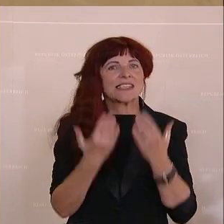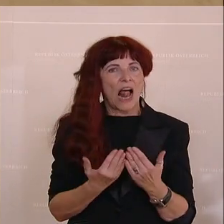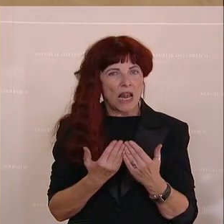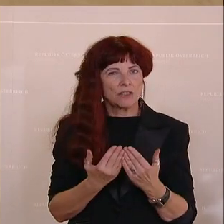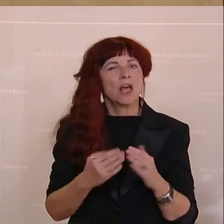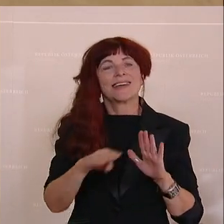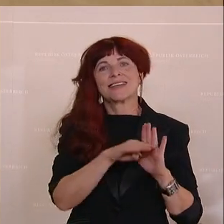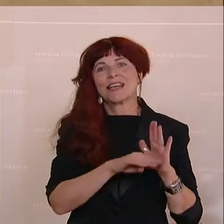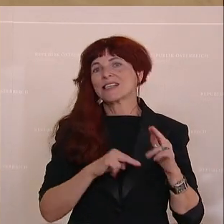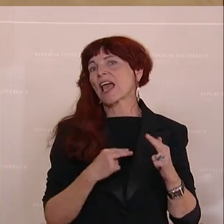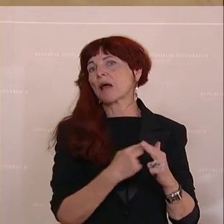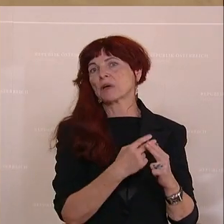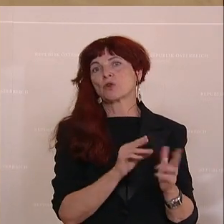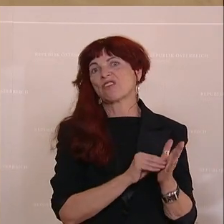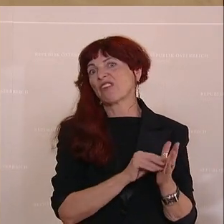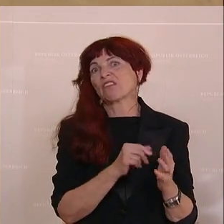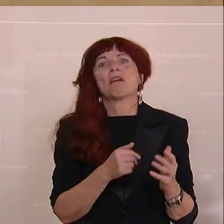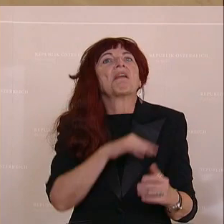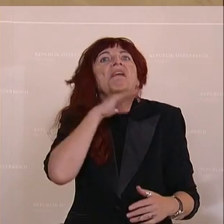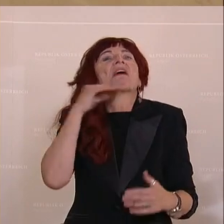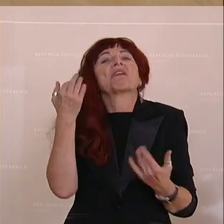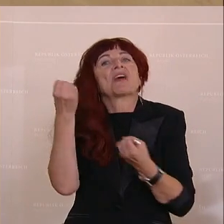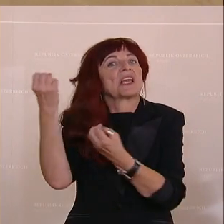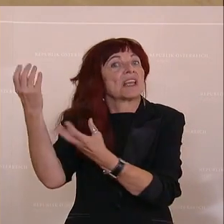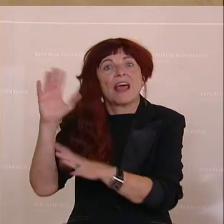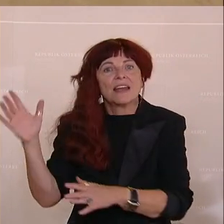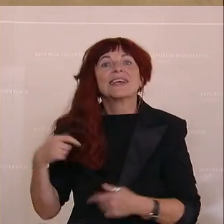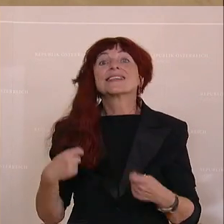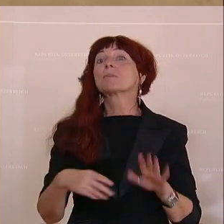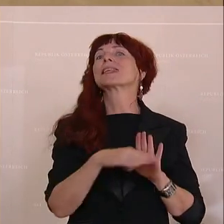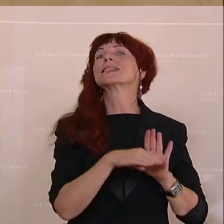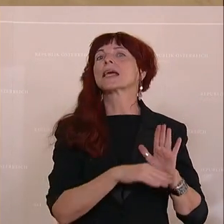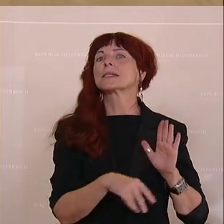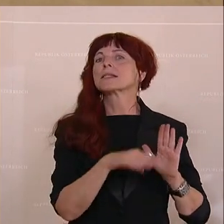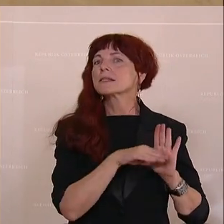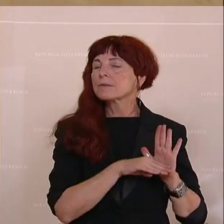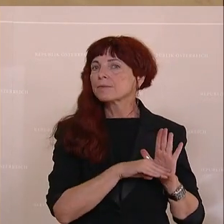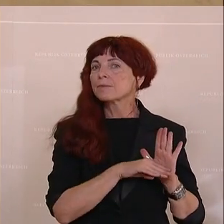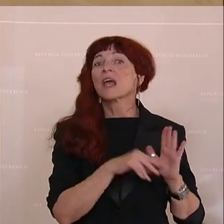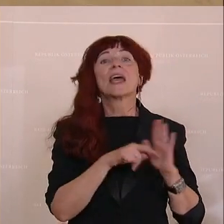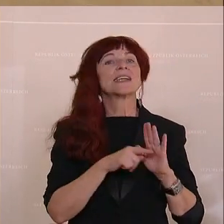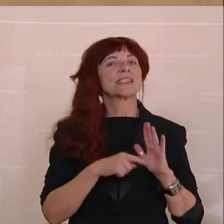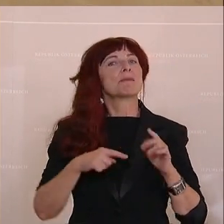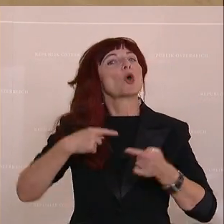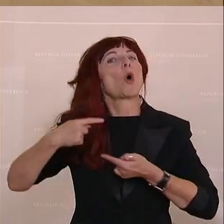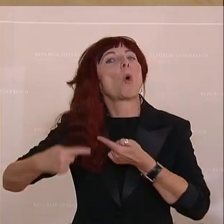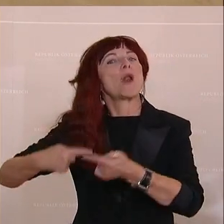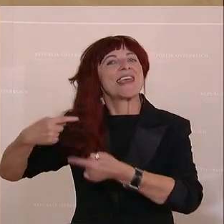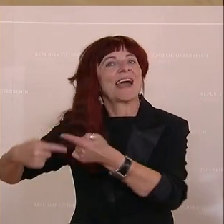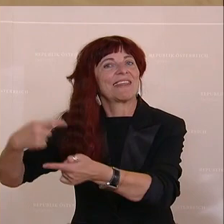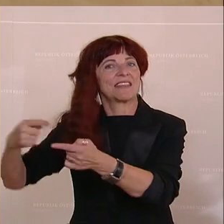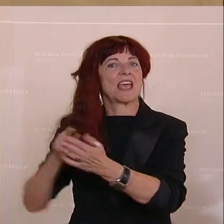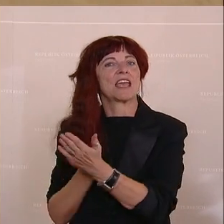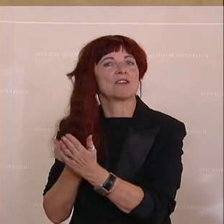Anpassung heranzieht, sondern es gibt eine gesetzliche Regelung. Und es gibt den Begriff der rollierenden Inflation, den wir vermutlich seit